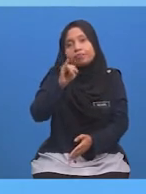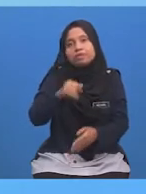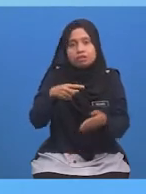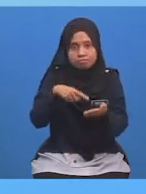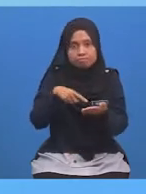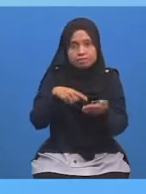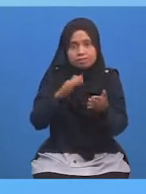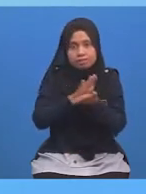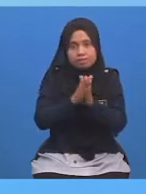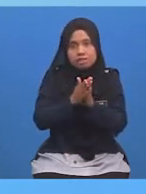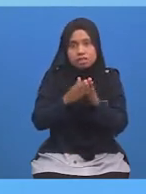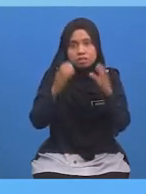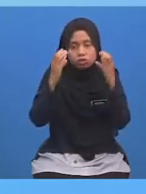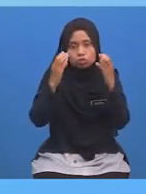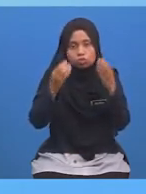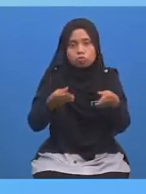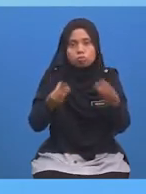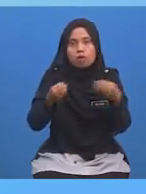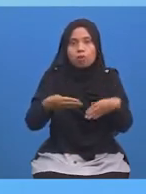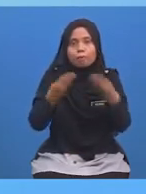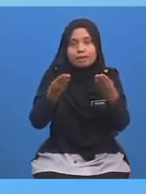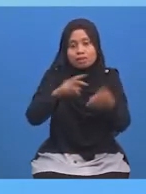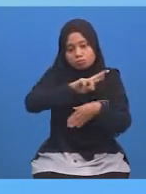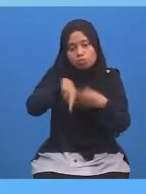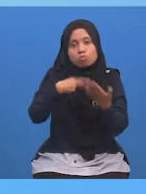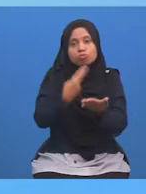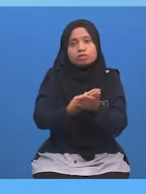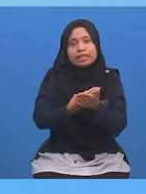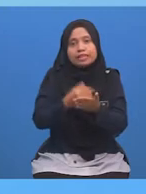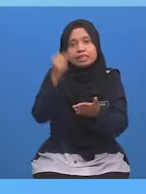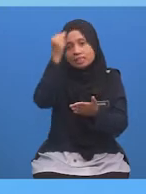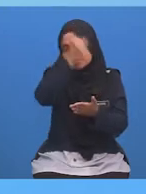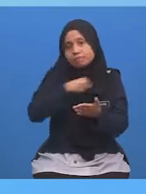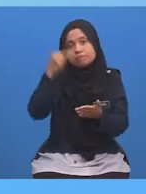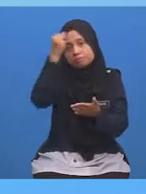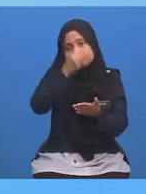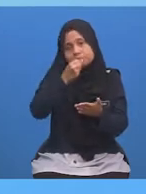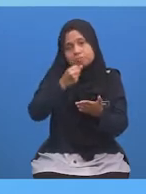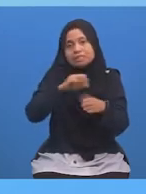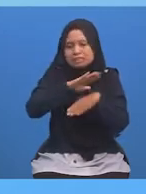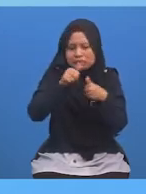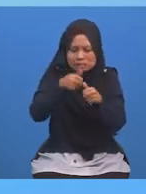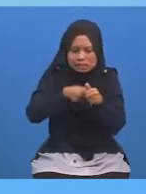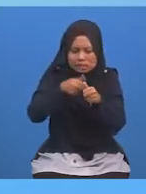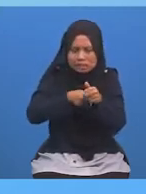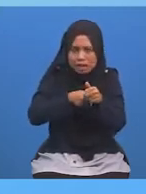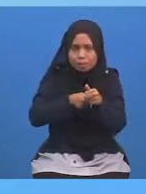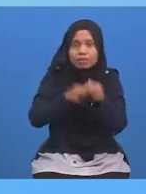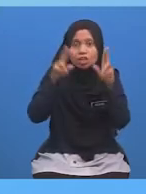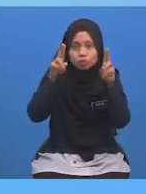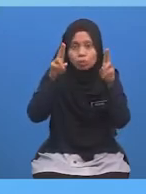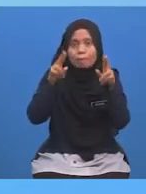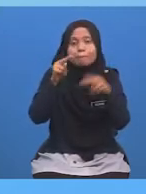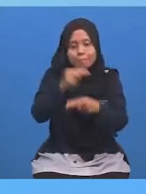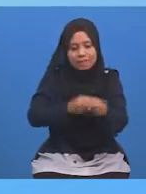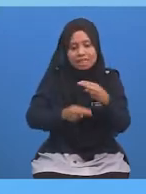Di sini, cikgu ingin memberi rumusan ciri-ciri setiap unit perniagaan yang telah